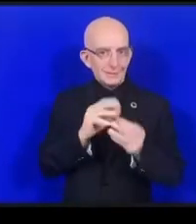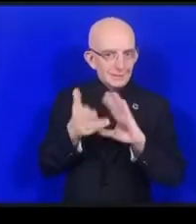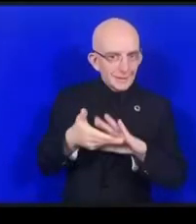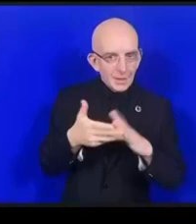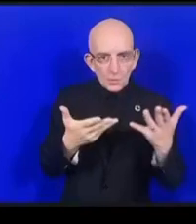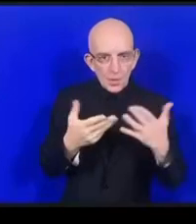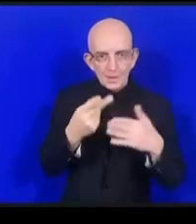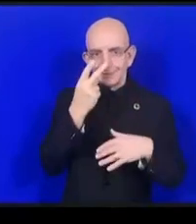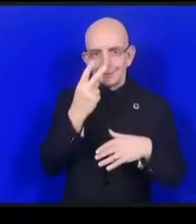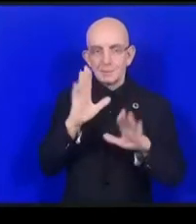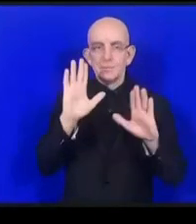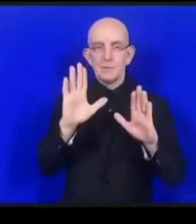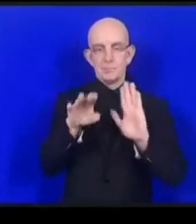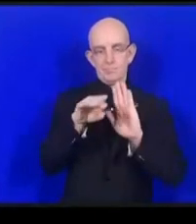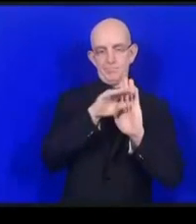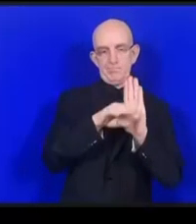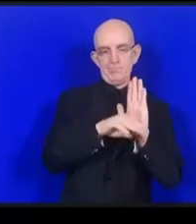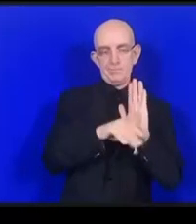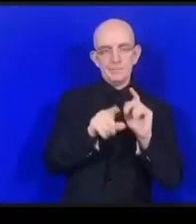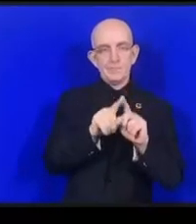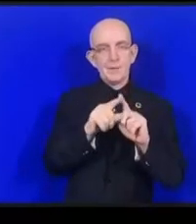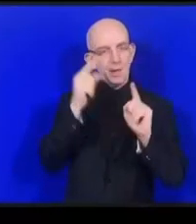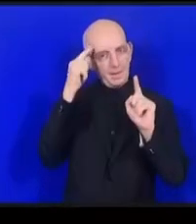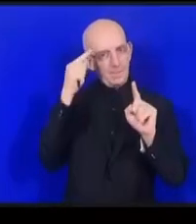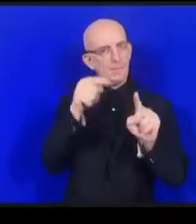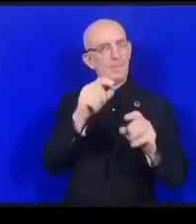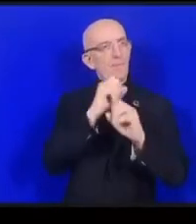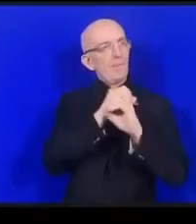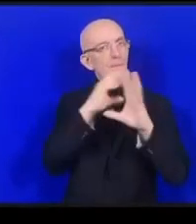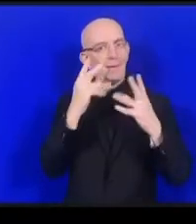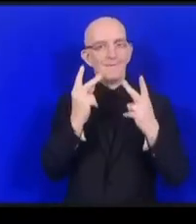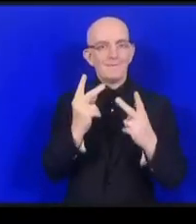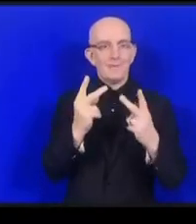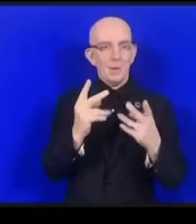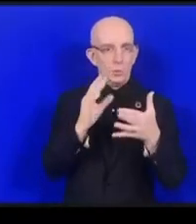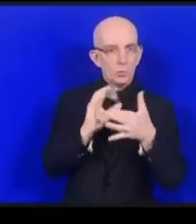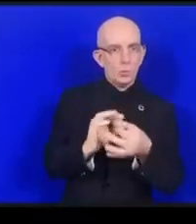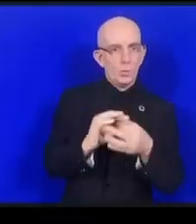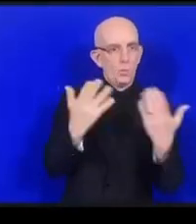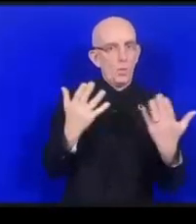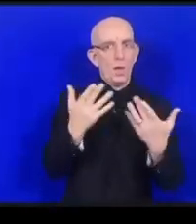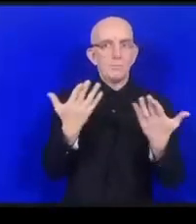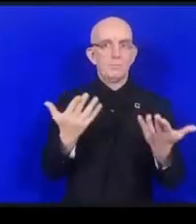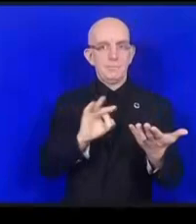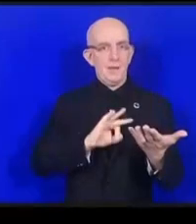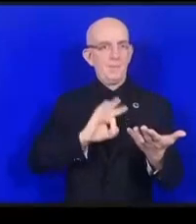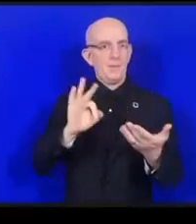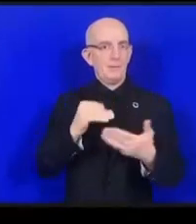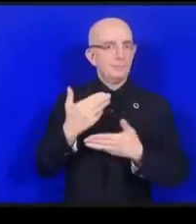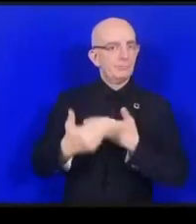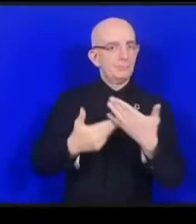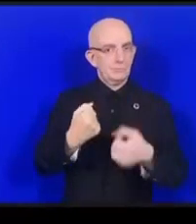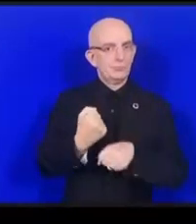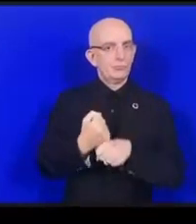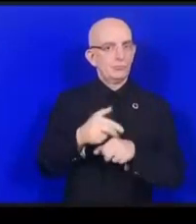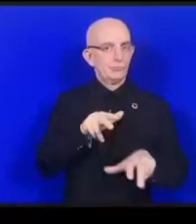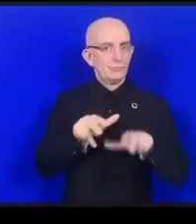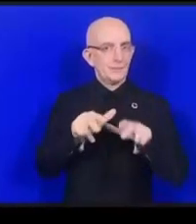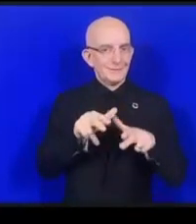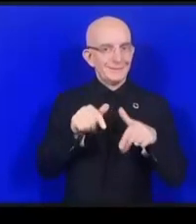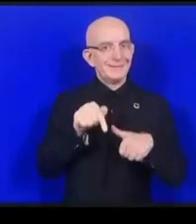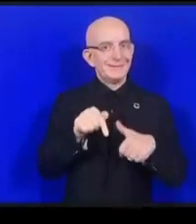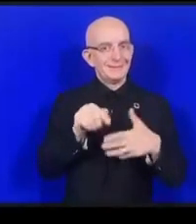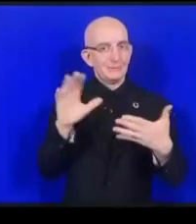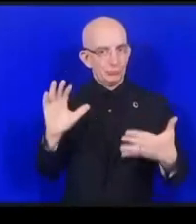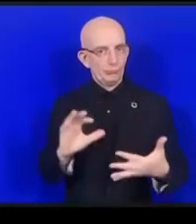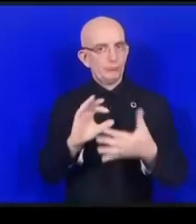некий набор ценностей для разработки передовых Практик того как можно строить интернет вещей и это